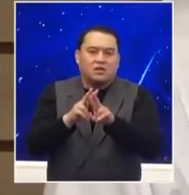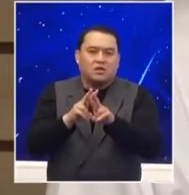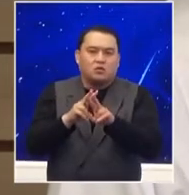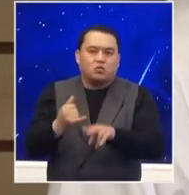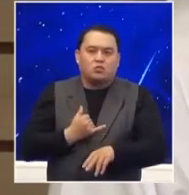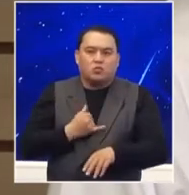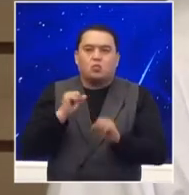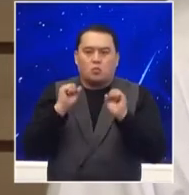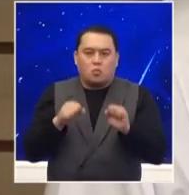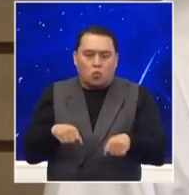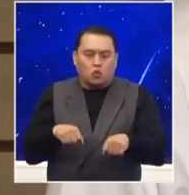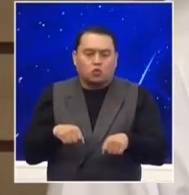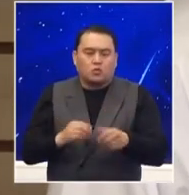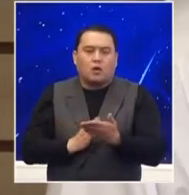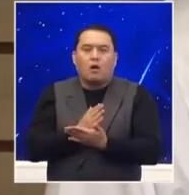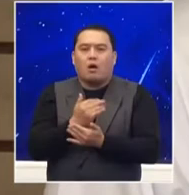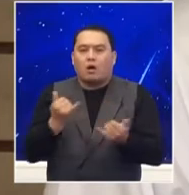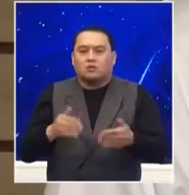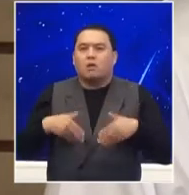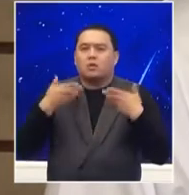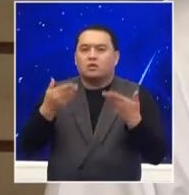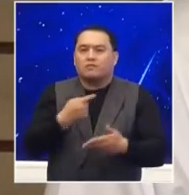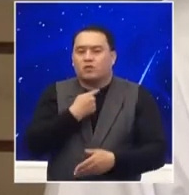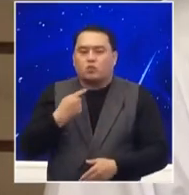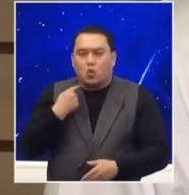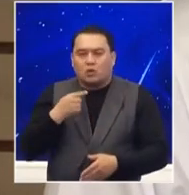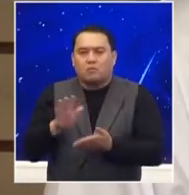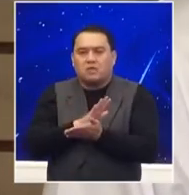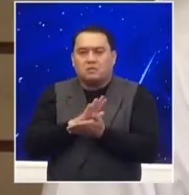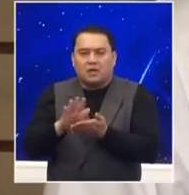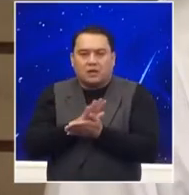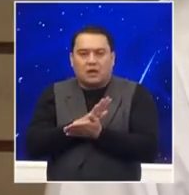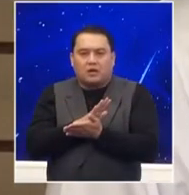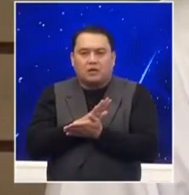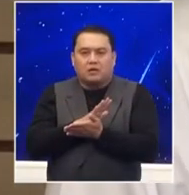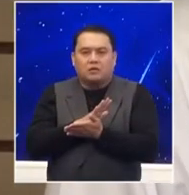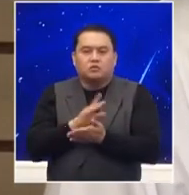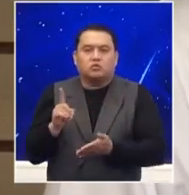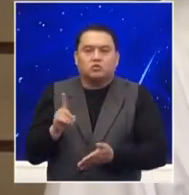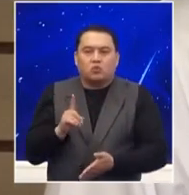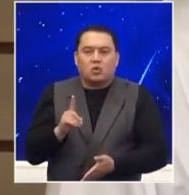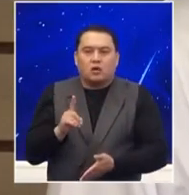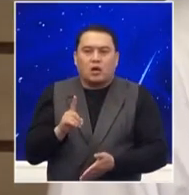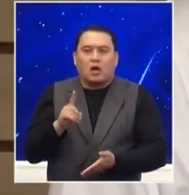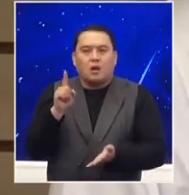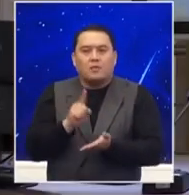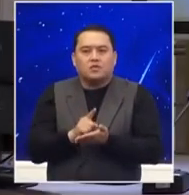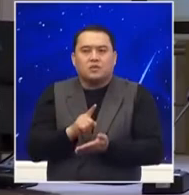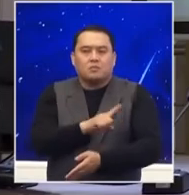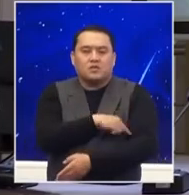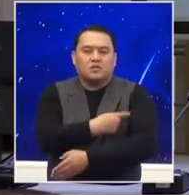Этого мы можем оказывать, поэтому могут к нам обращаться. Эта операция делается бесплатно на основании обязательной страховой